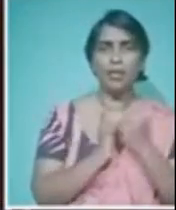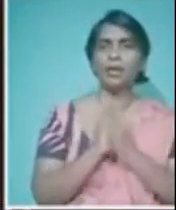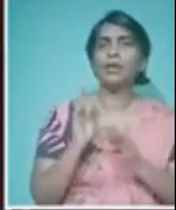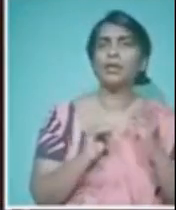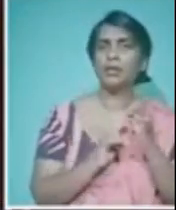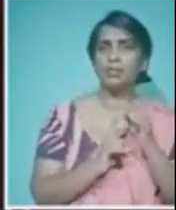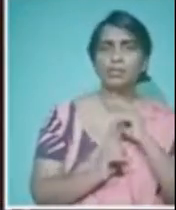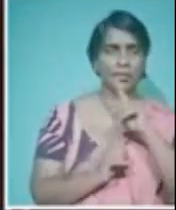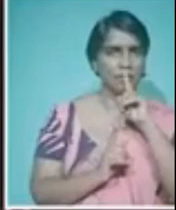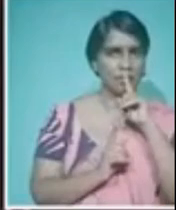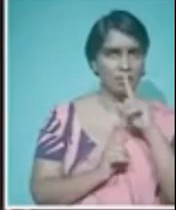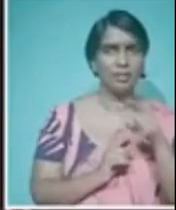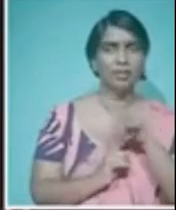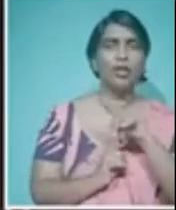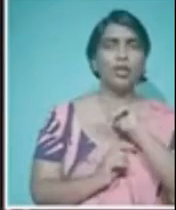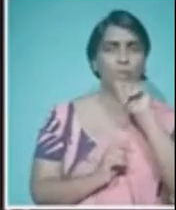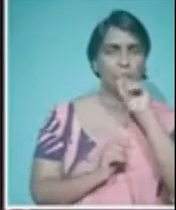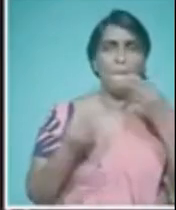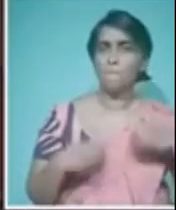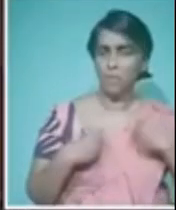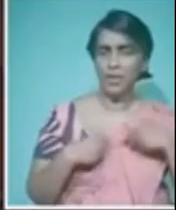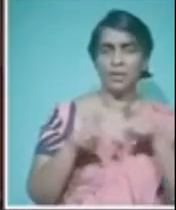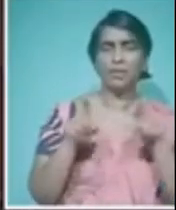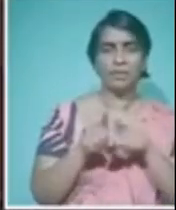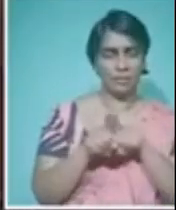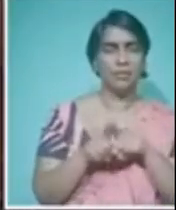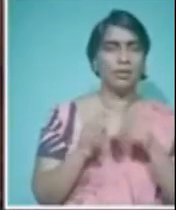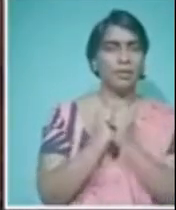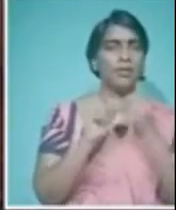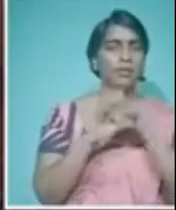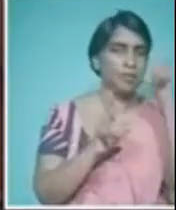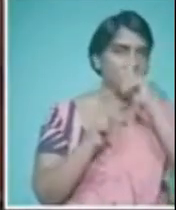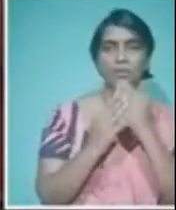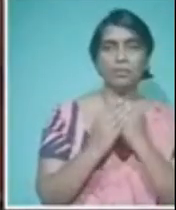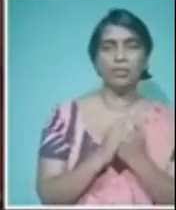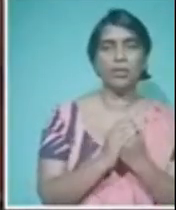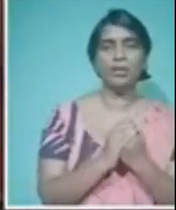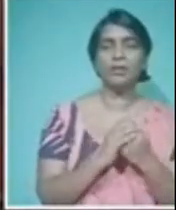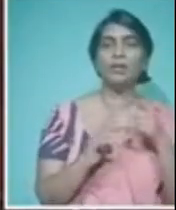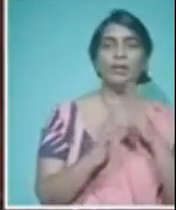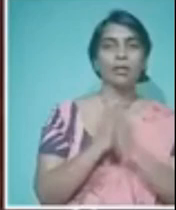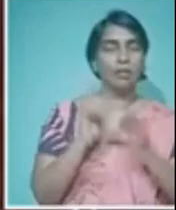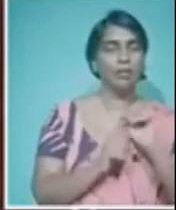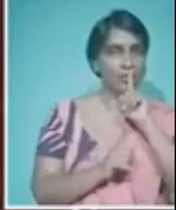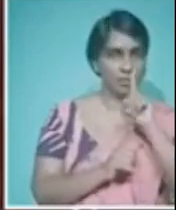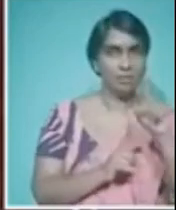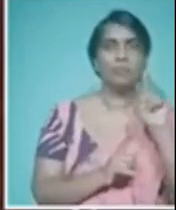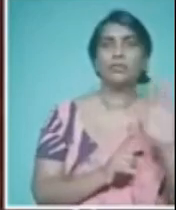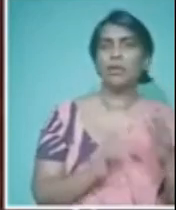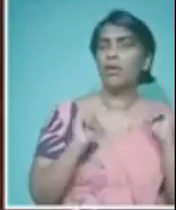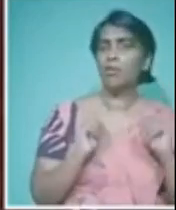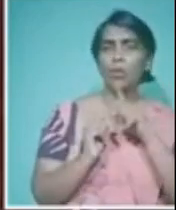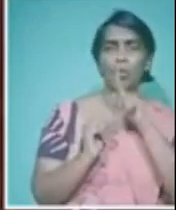අමාත්‍යතුමා ප්‍රකාශ කරේ මේ රූපවාහිනියේ පාඩු ලබන ආයතනයක් ආයතනයේ වැඩ කරන කට්ටියට පඩිගියනවත් සල්ලි නැහැ කියලා. අමාත්‍යවරයා එහෙම කතා කරනකොට